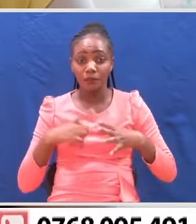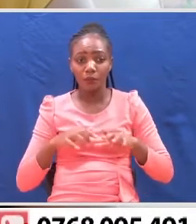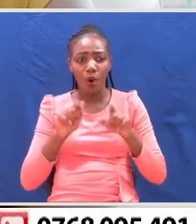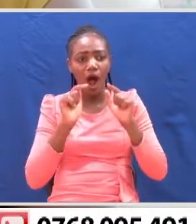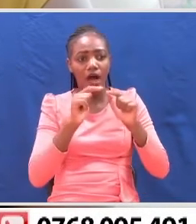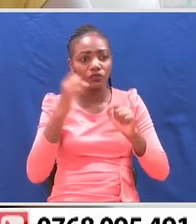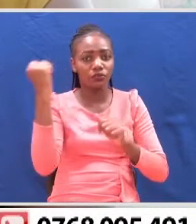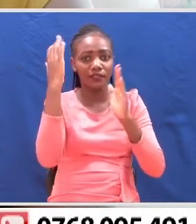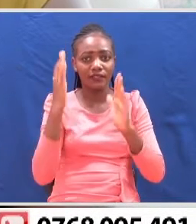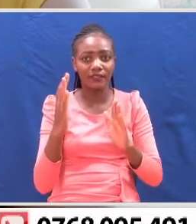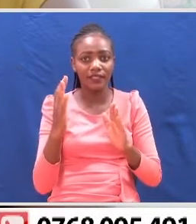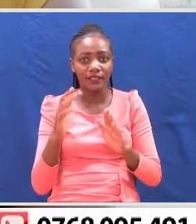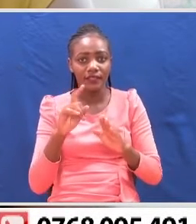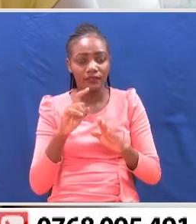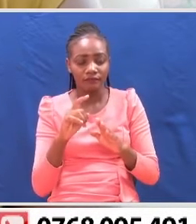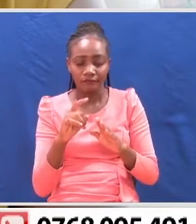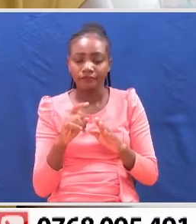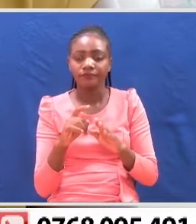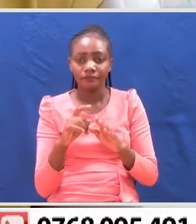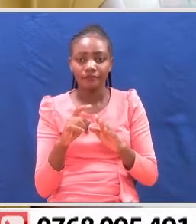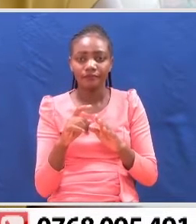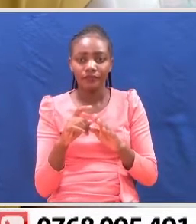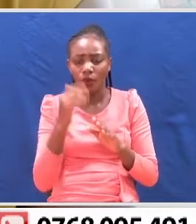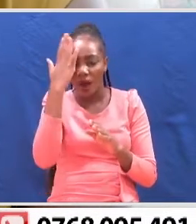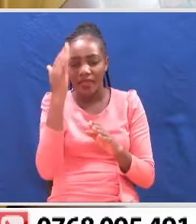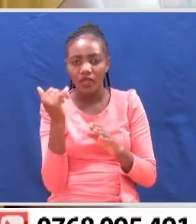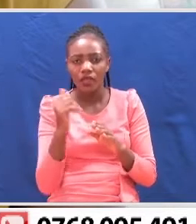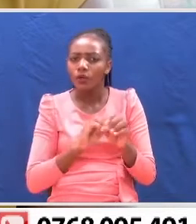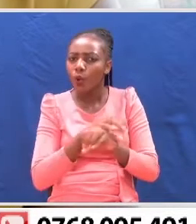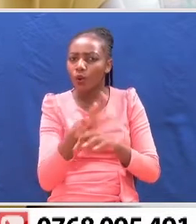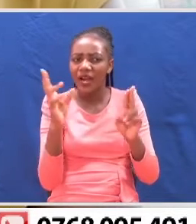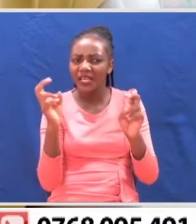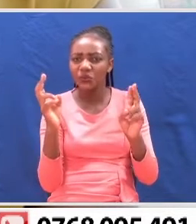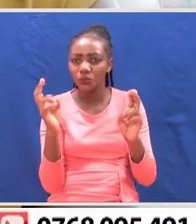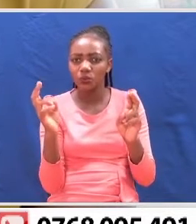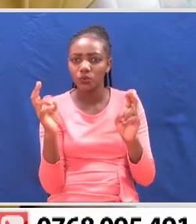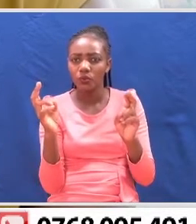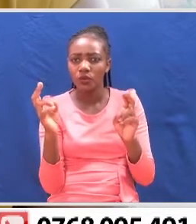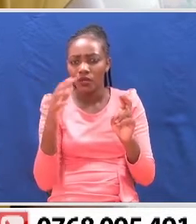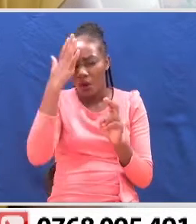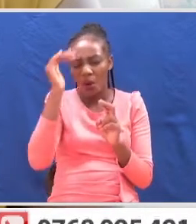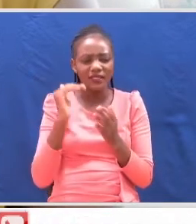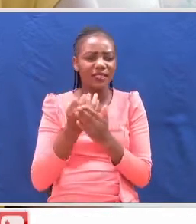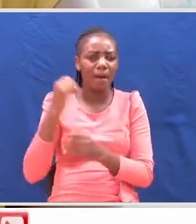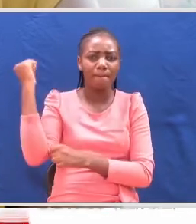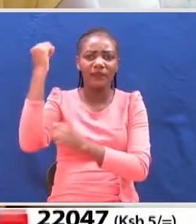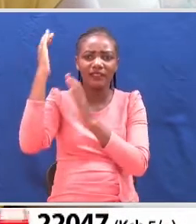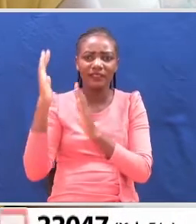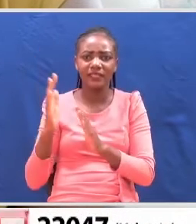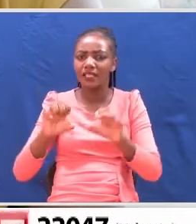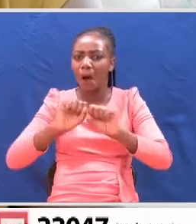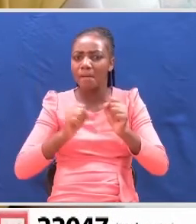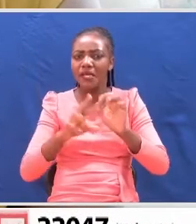siasa katika vita dhidi ya sio ufisadi bali ni corona. Wanake wengi walionekana